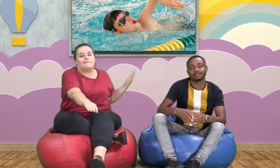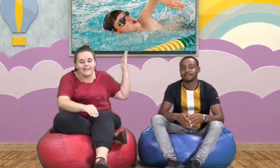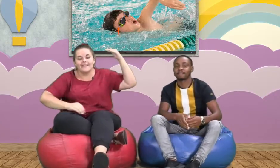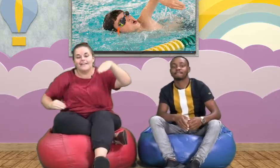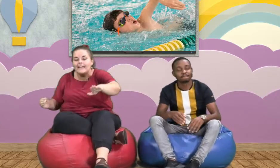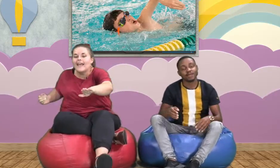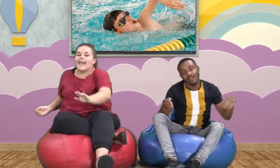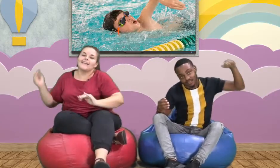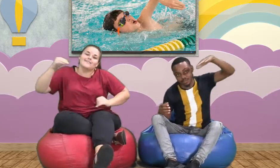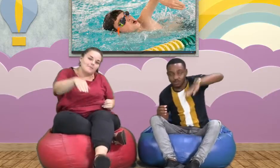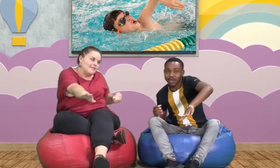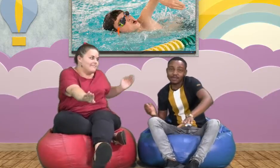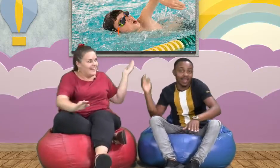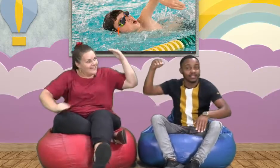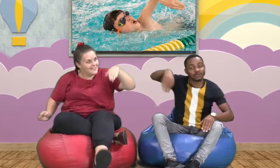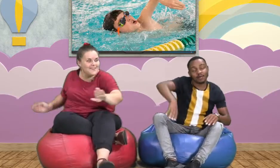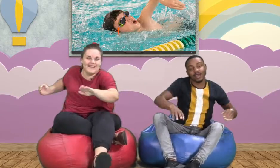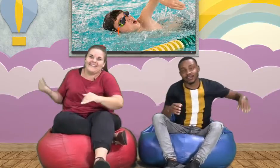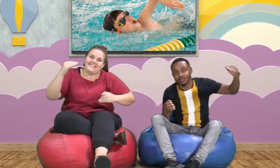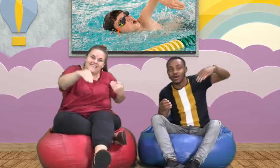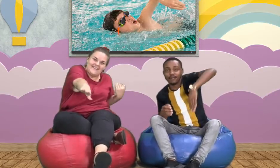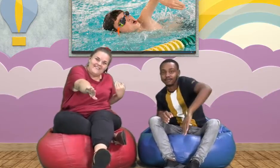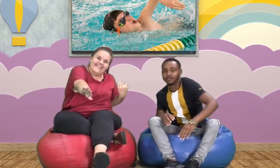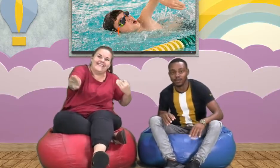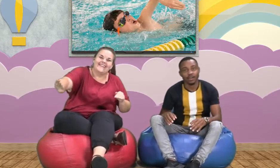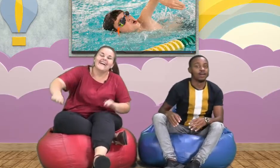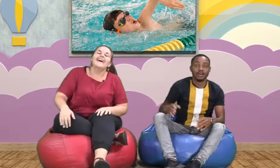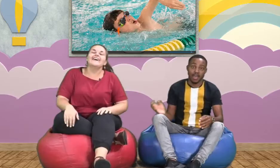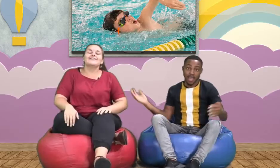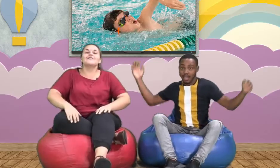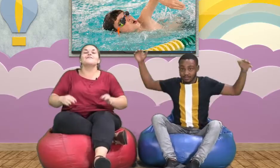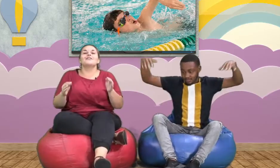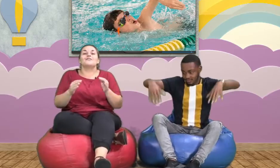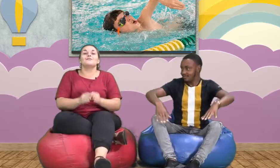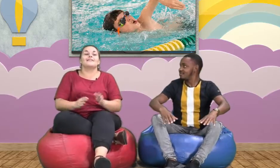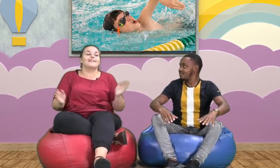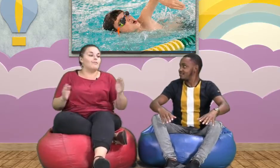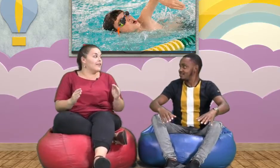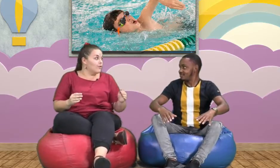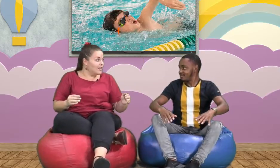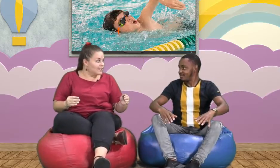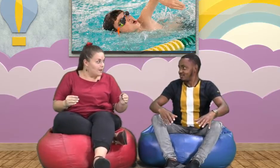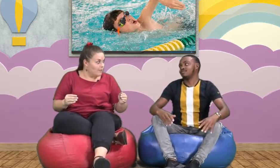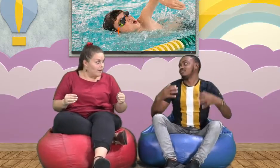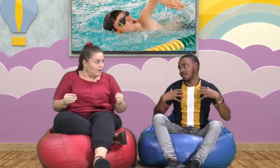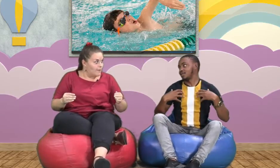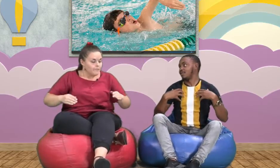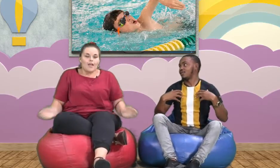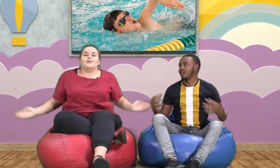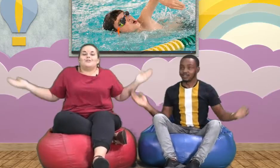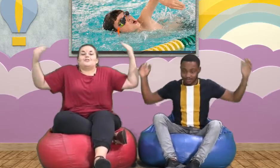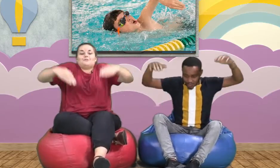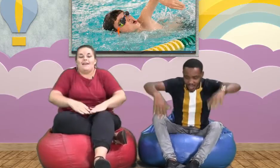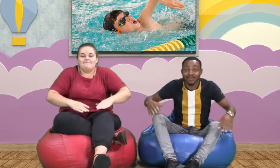swem. En swem, Jannie, swem, Jannie, swem. So voordat ons heeltemal nog 'n keer swem. Alsjeblieft